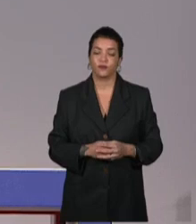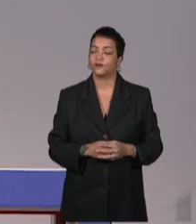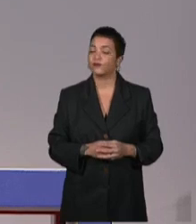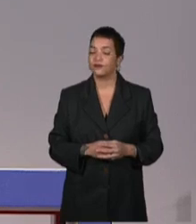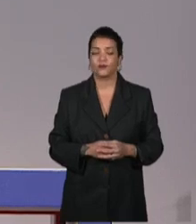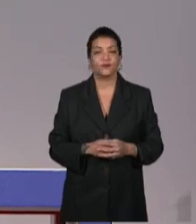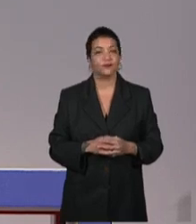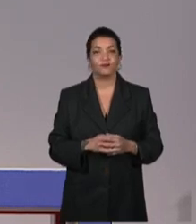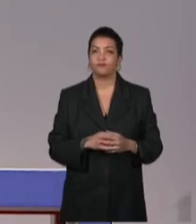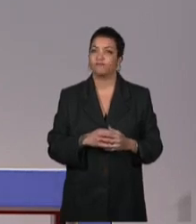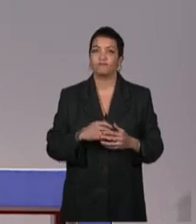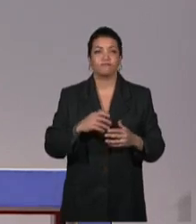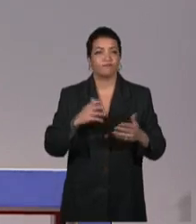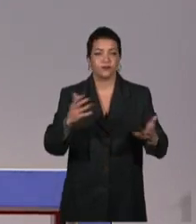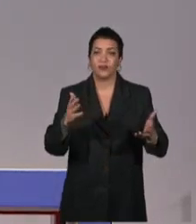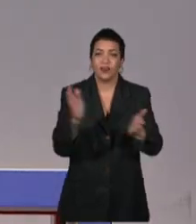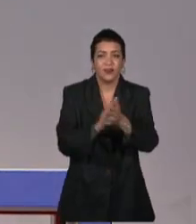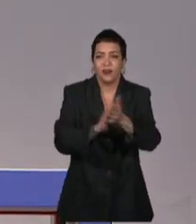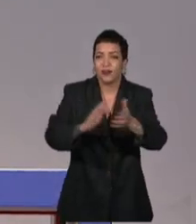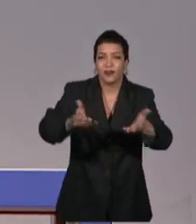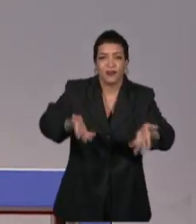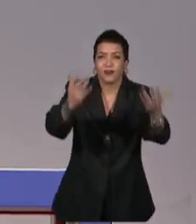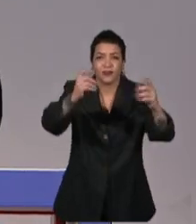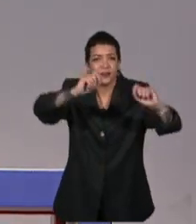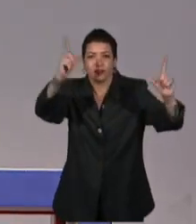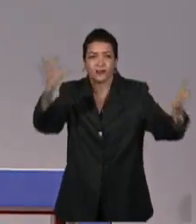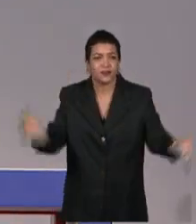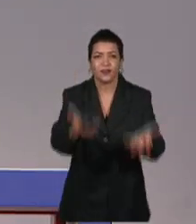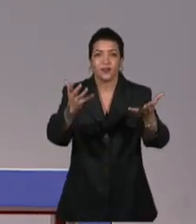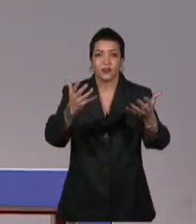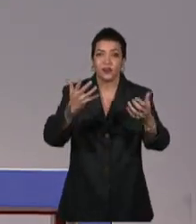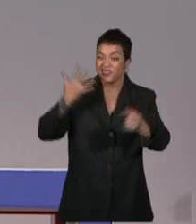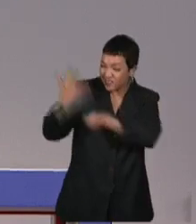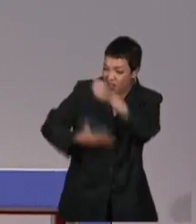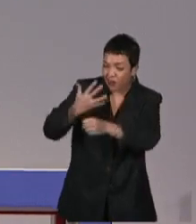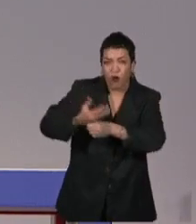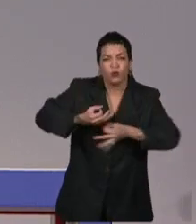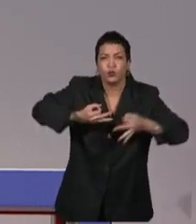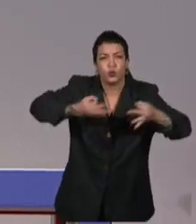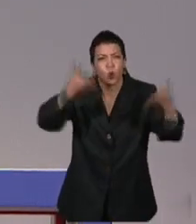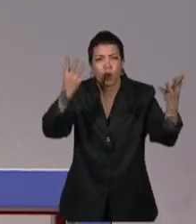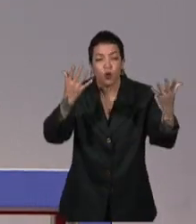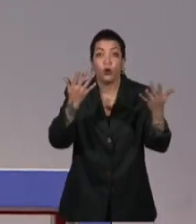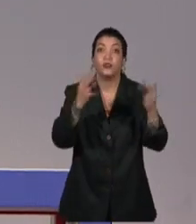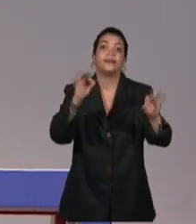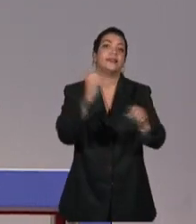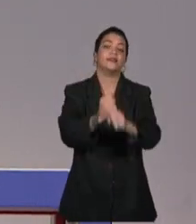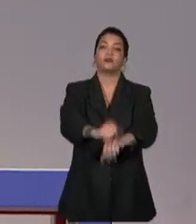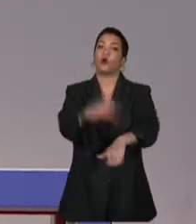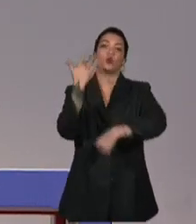Je vous appelle au sursaut. 5 ans, c'était trop. 10 ans, ce sera trop